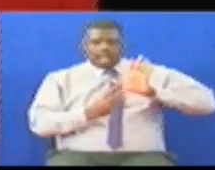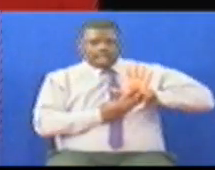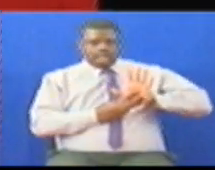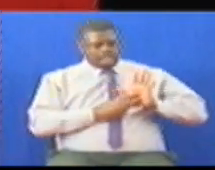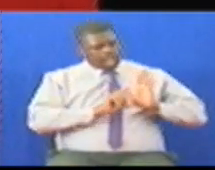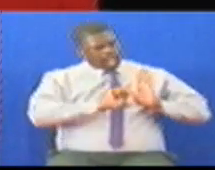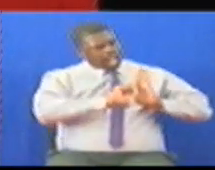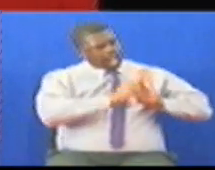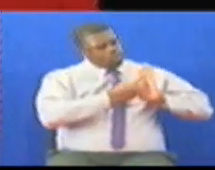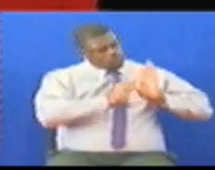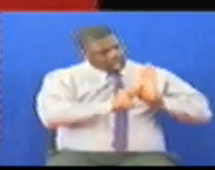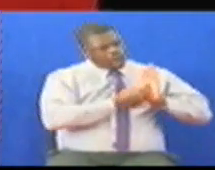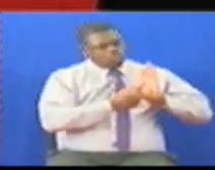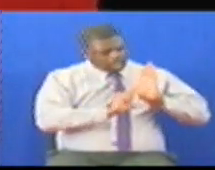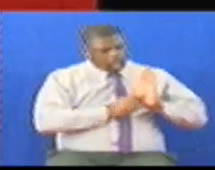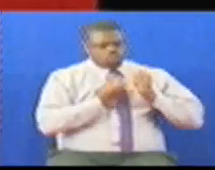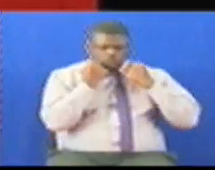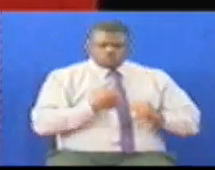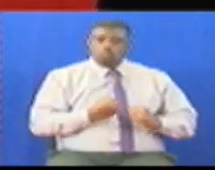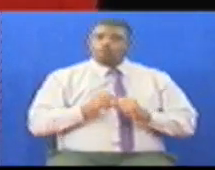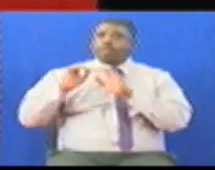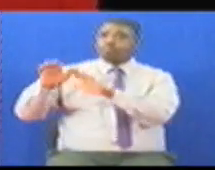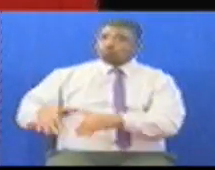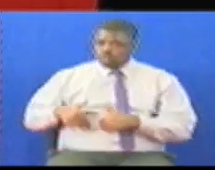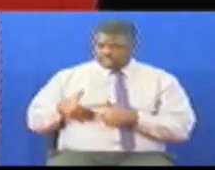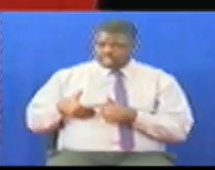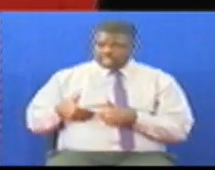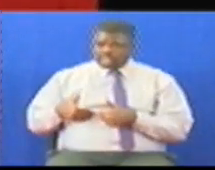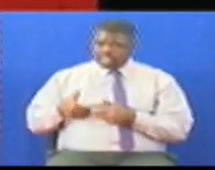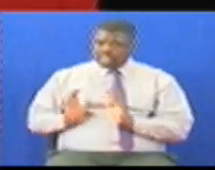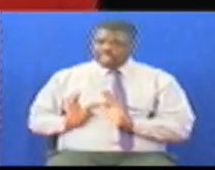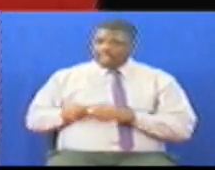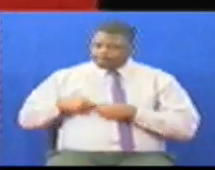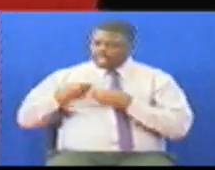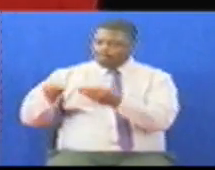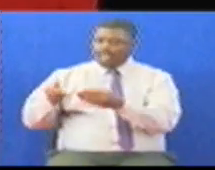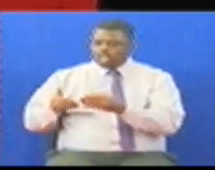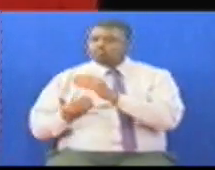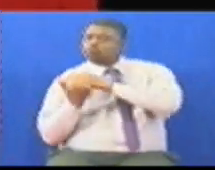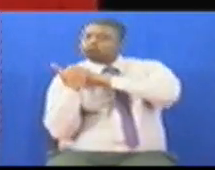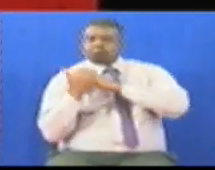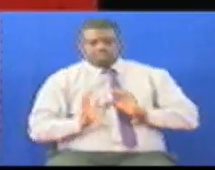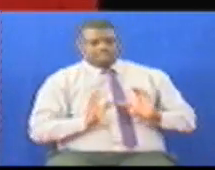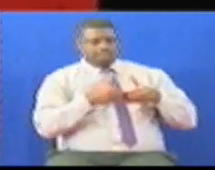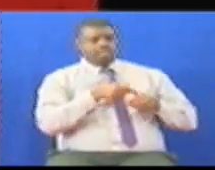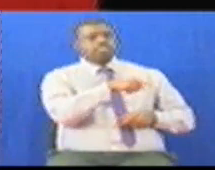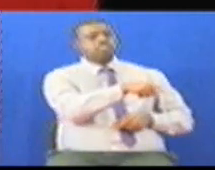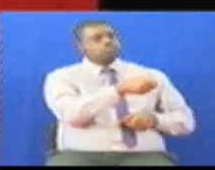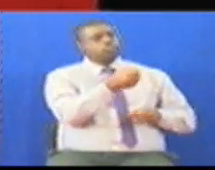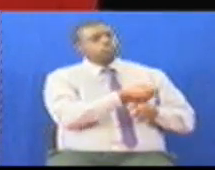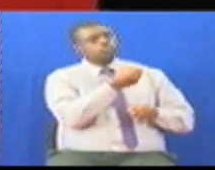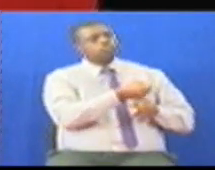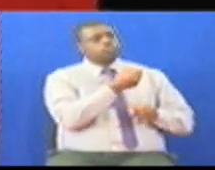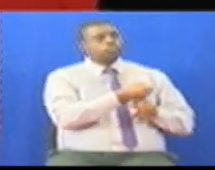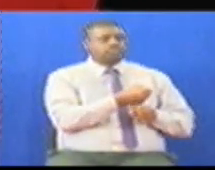bunge toleo la Januari 2016 vimeipa kamati hii majukumu ya kusimamia shughuli za kushughulikia